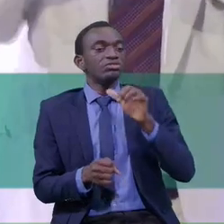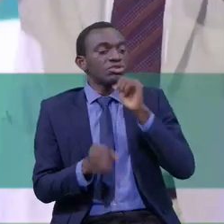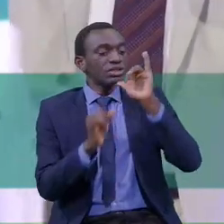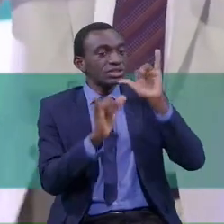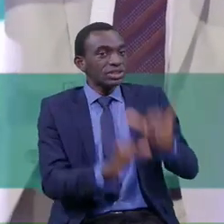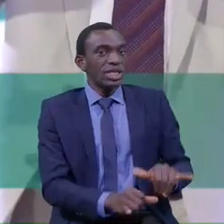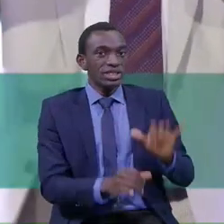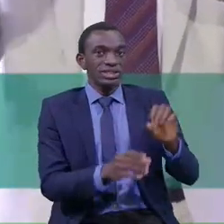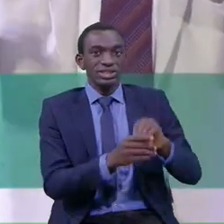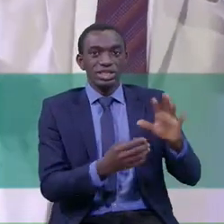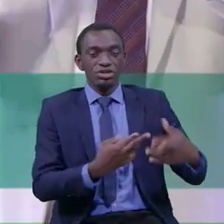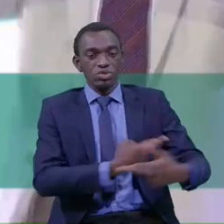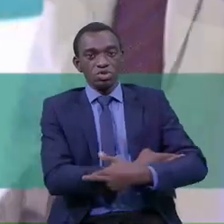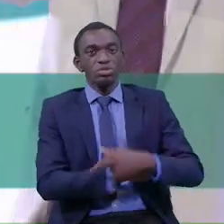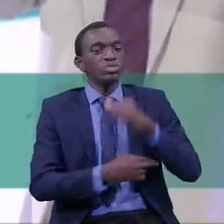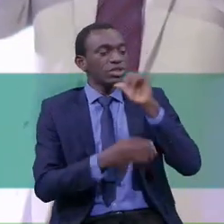dans leur chambre,